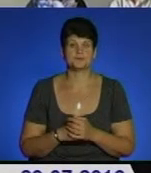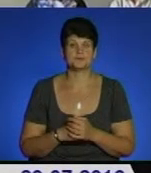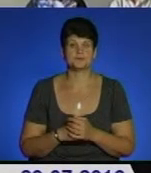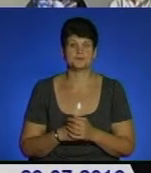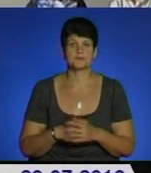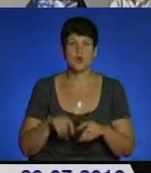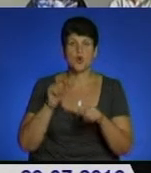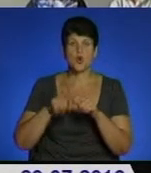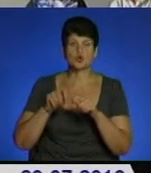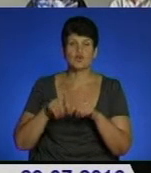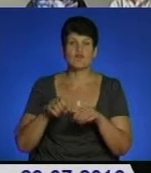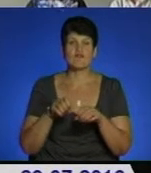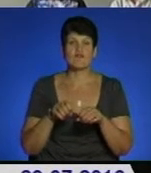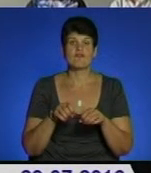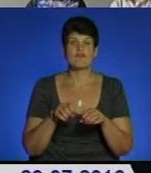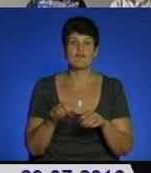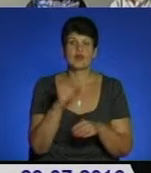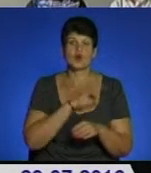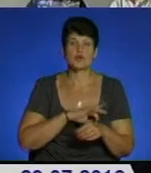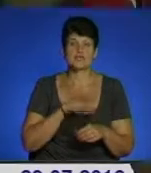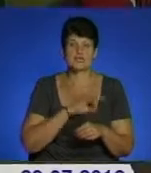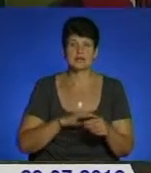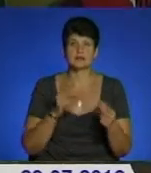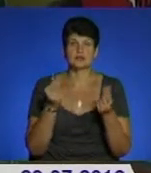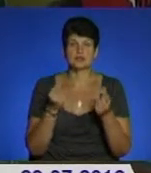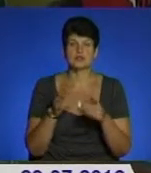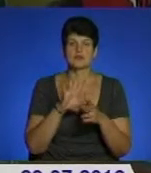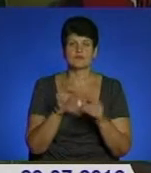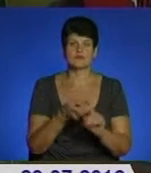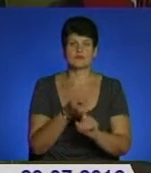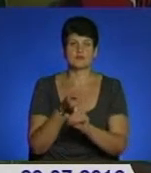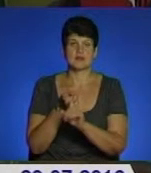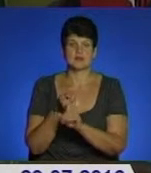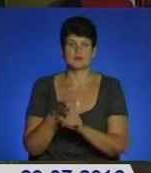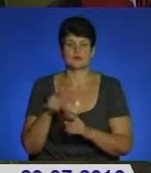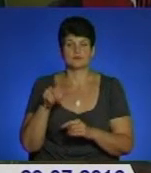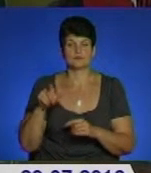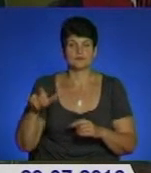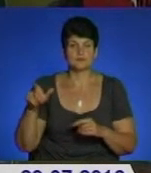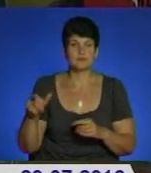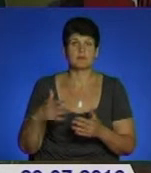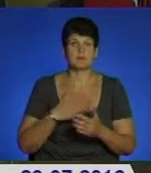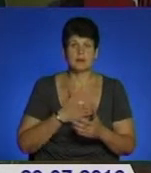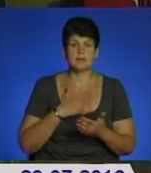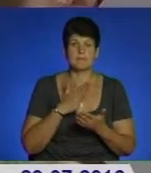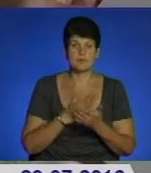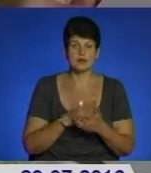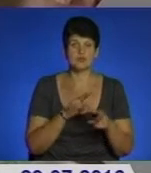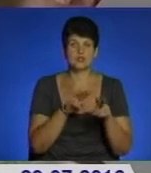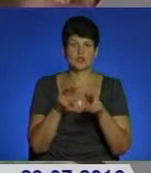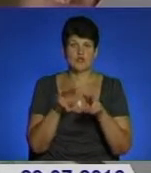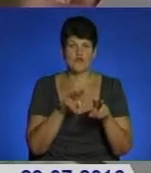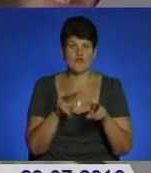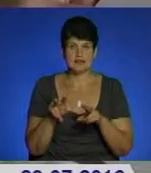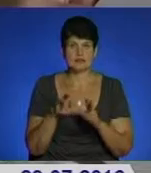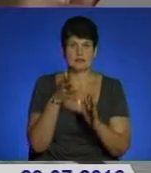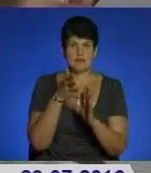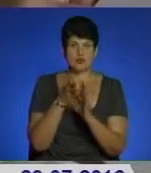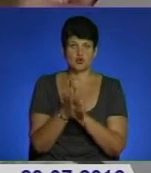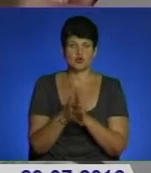Контроль використання бюджетних коштів – тема, що стосується усіх без винятку громадян, адже саме ми маємо слідкувати за прозорістю